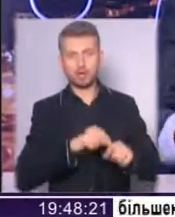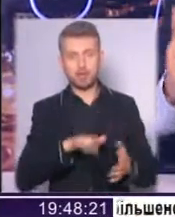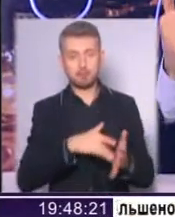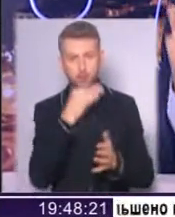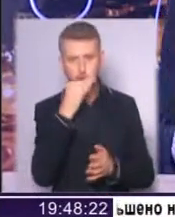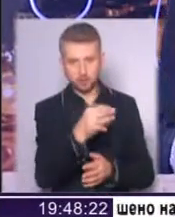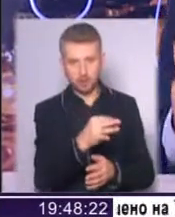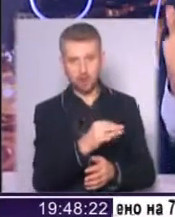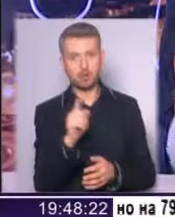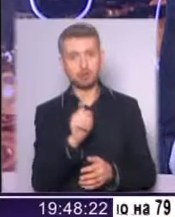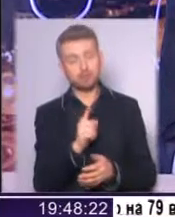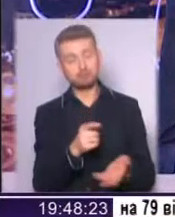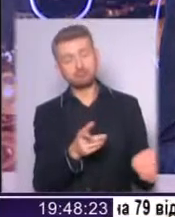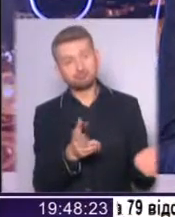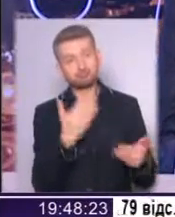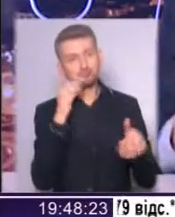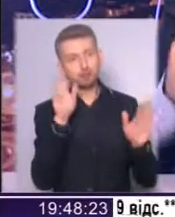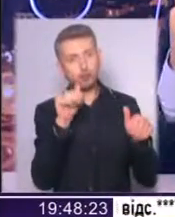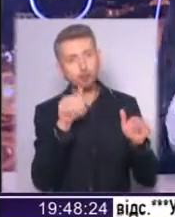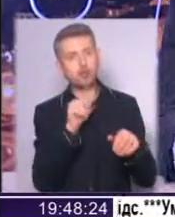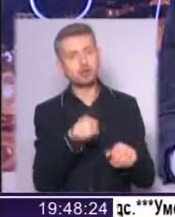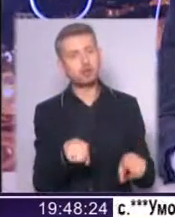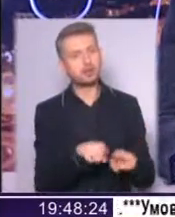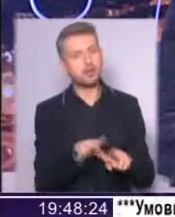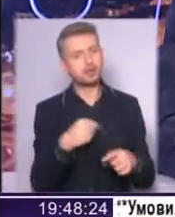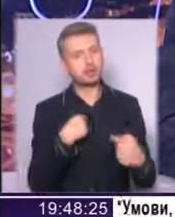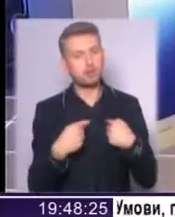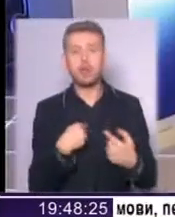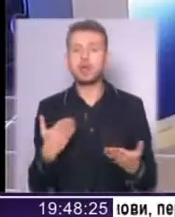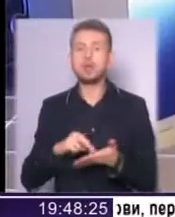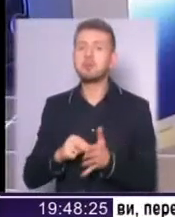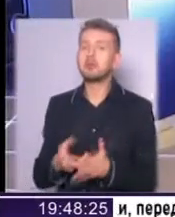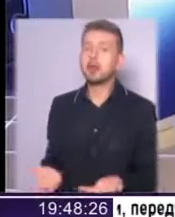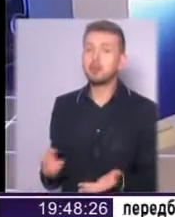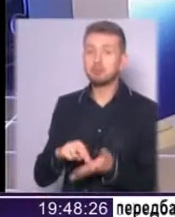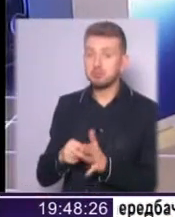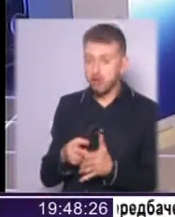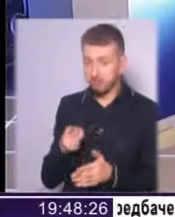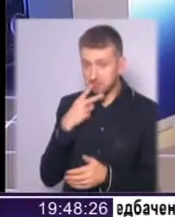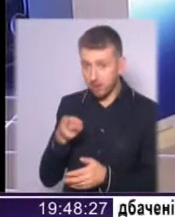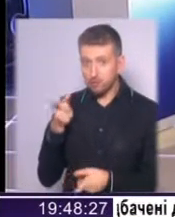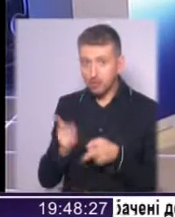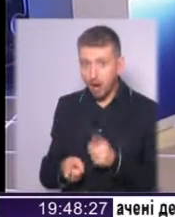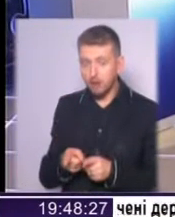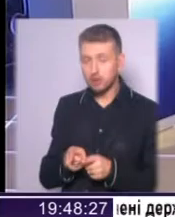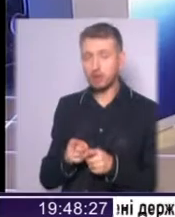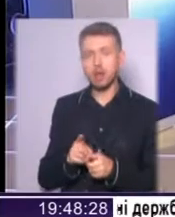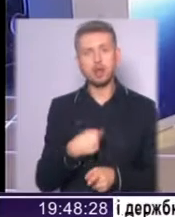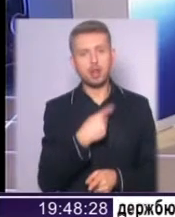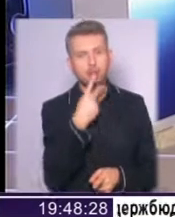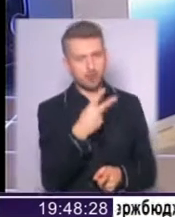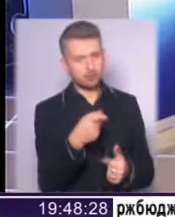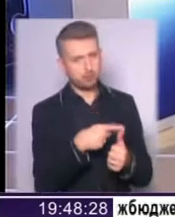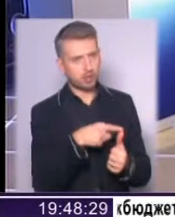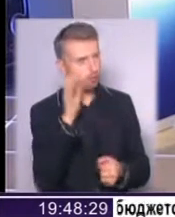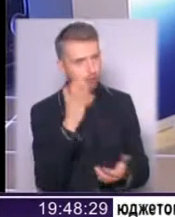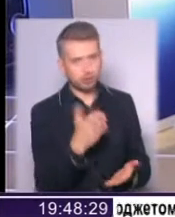Яценюка проголосували його рідні Чернівці, місто, Чернівецька міська рада. Там своєму земляку, своєму